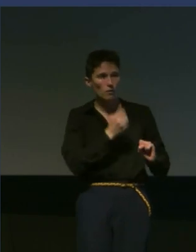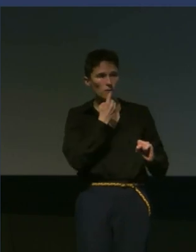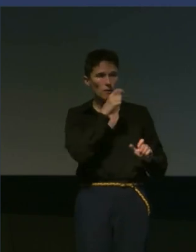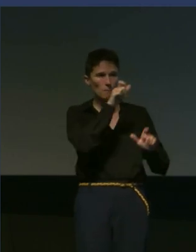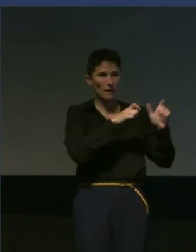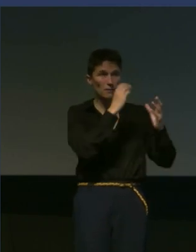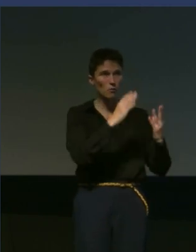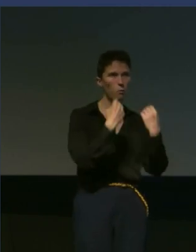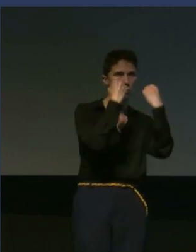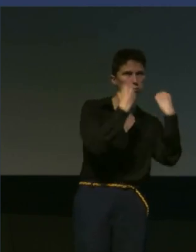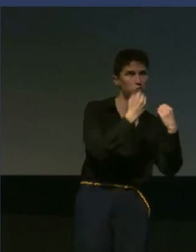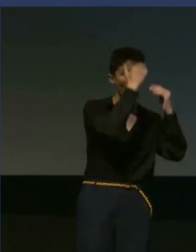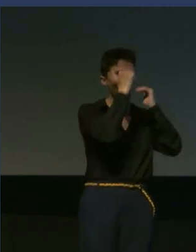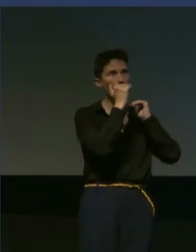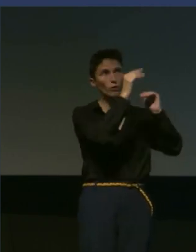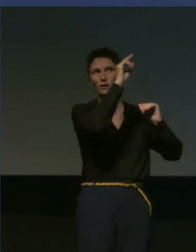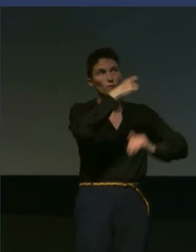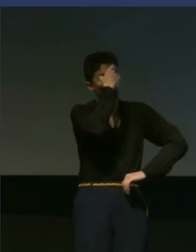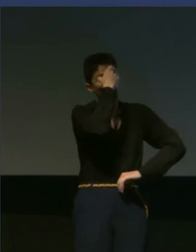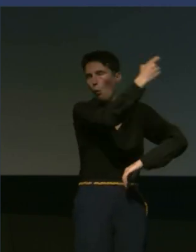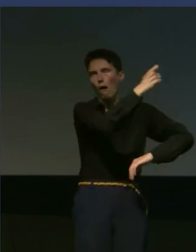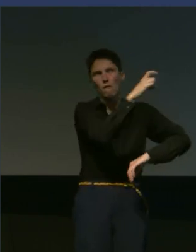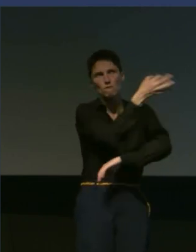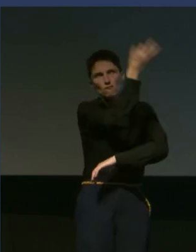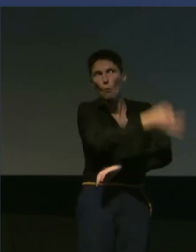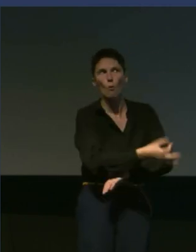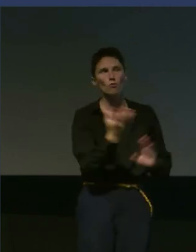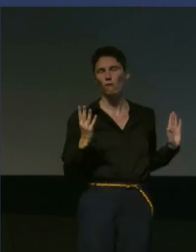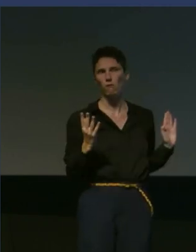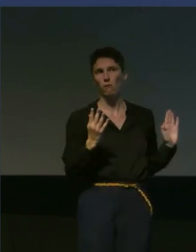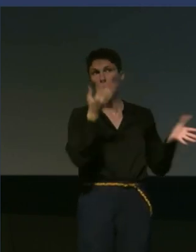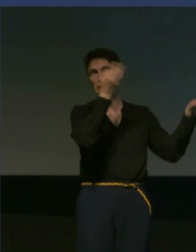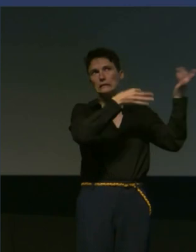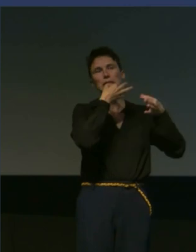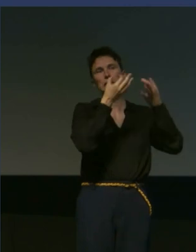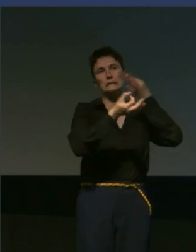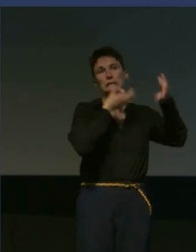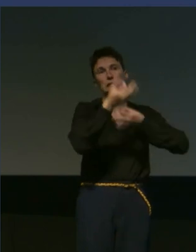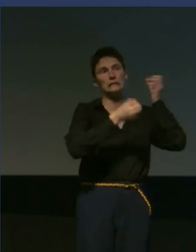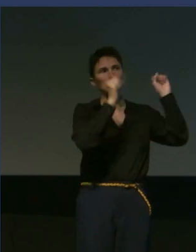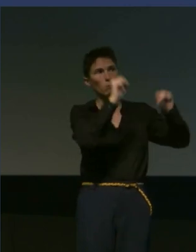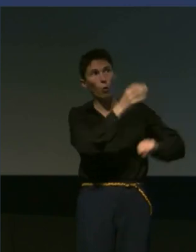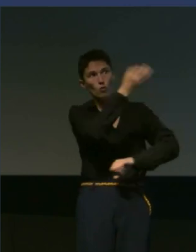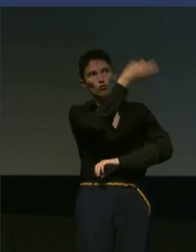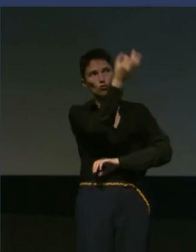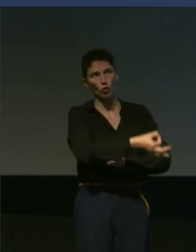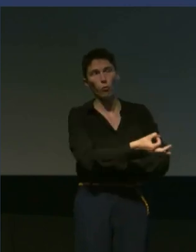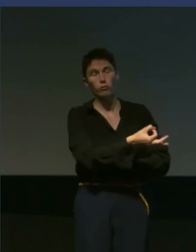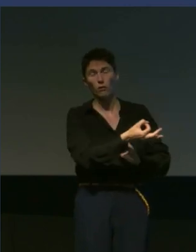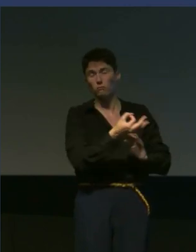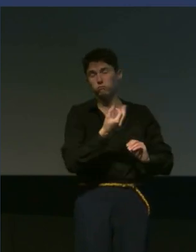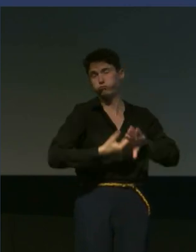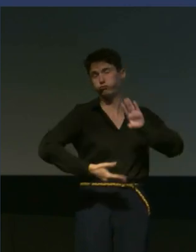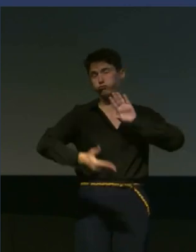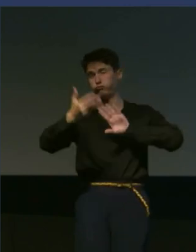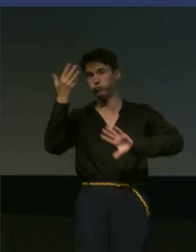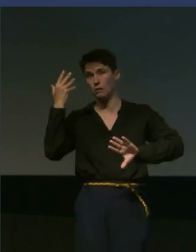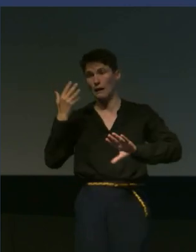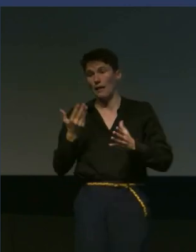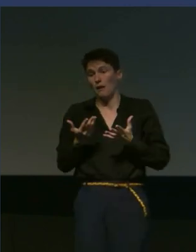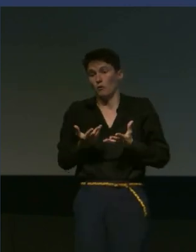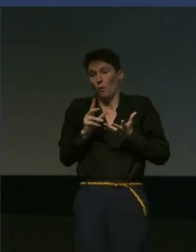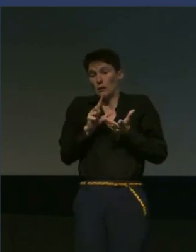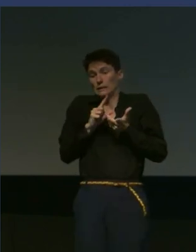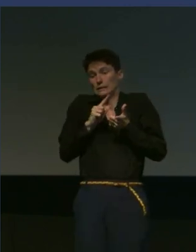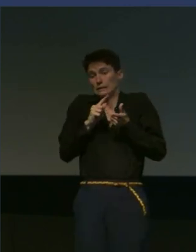absolument croire quoi qu'il arrive. Et ça a été pendant très longtemps. Et là, on est en train de changer, enfin, c'est tout nouveau, de